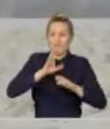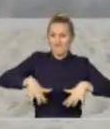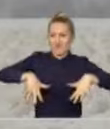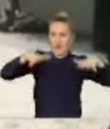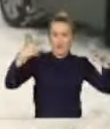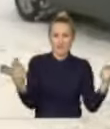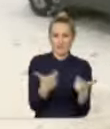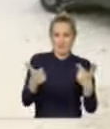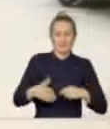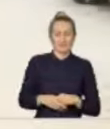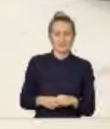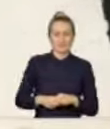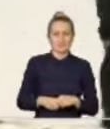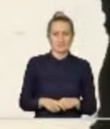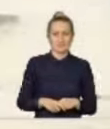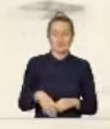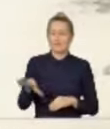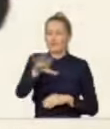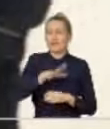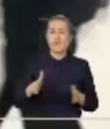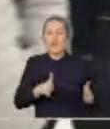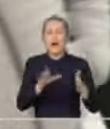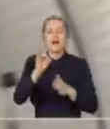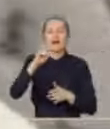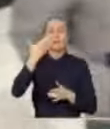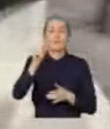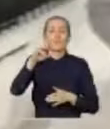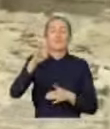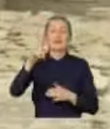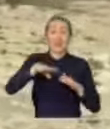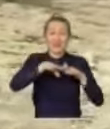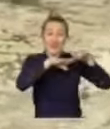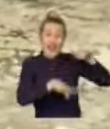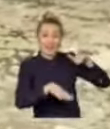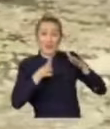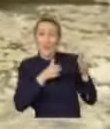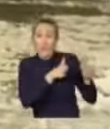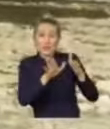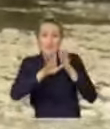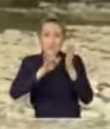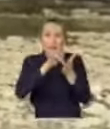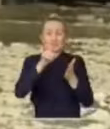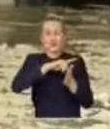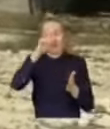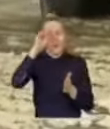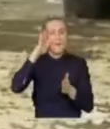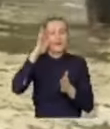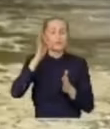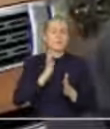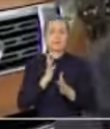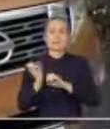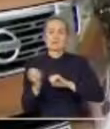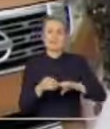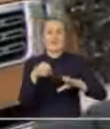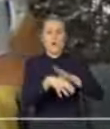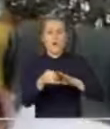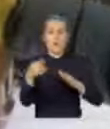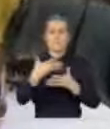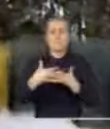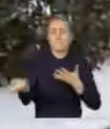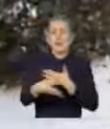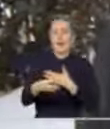alarmowe. Na ulicy Gmury, najniżej położonej w mieście, mieszkańcy zabezpieczają swoje domy. Groźnie, prawda? Woda